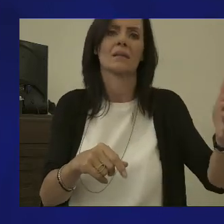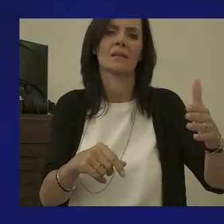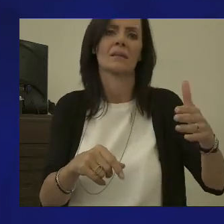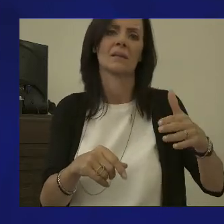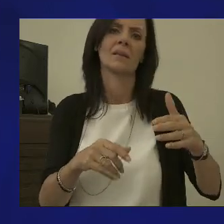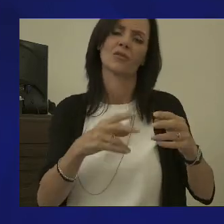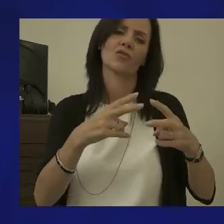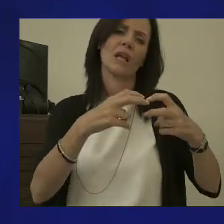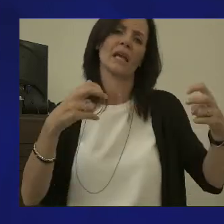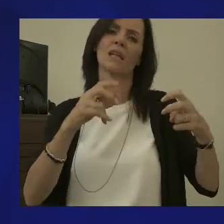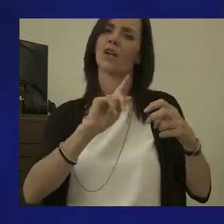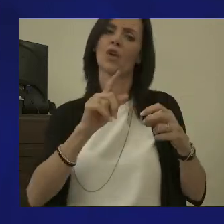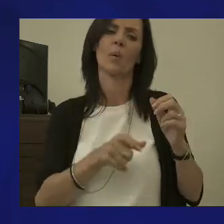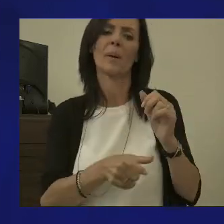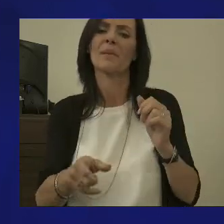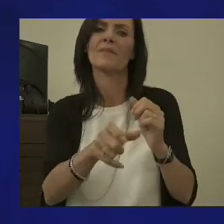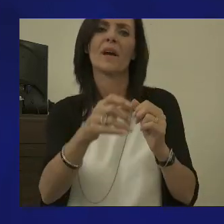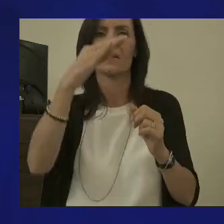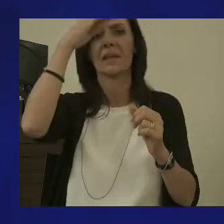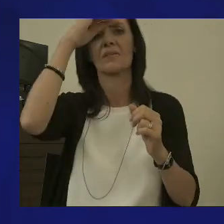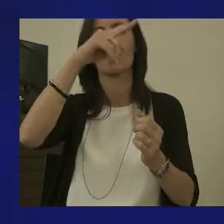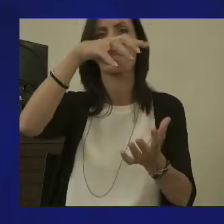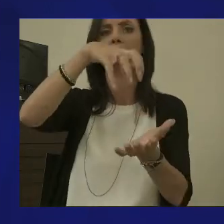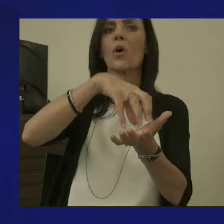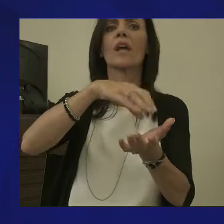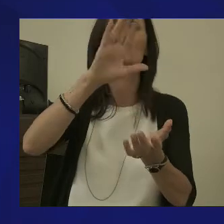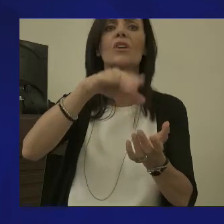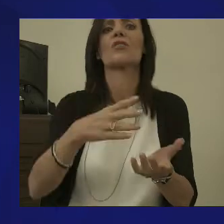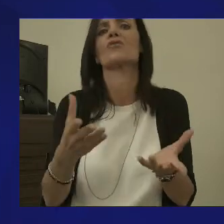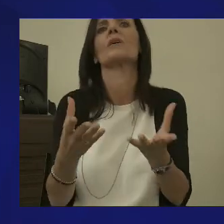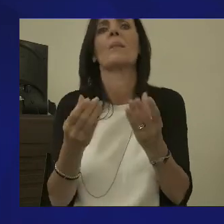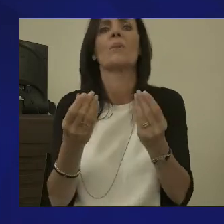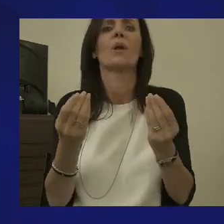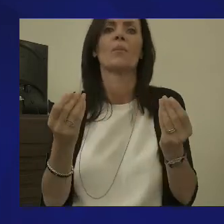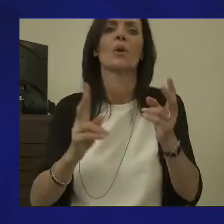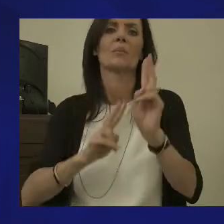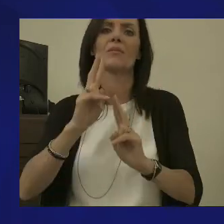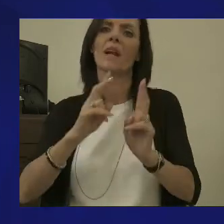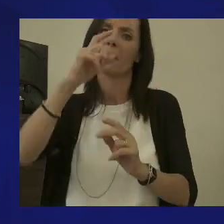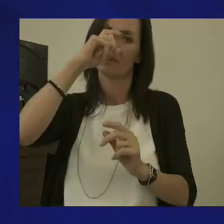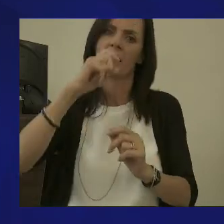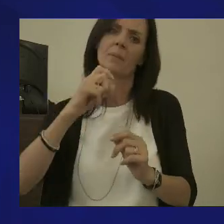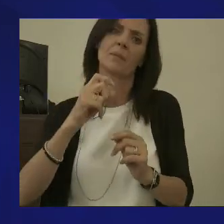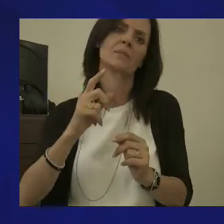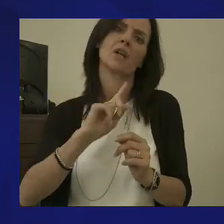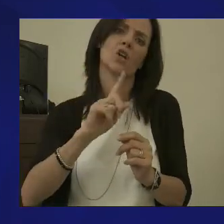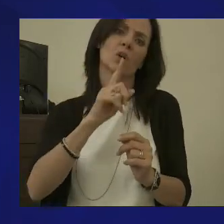חיצוני של העיר, ולא במרכז מפרץ חיפה, במוקד, שיש לנו שם מלא מלא מפעלים אחרים שמזהמים, אני צריך עוד